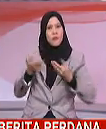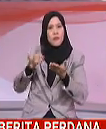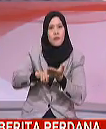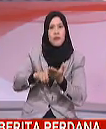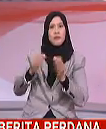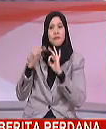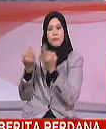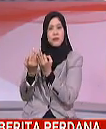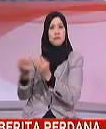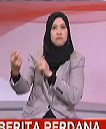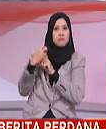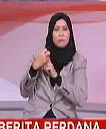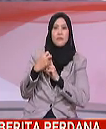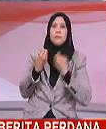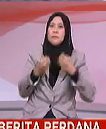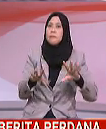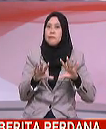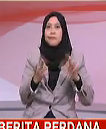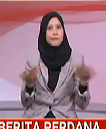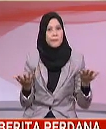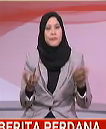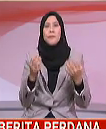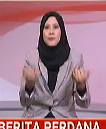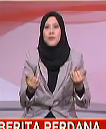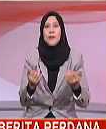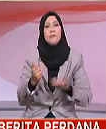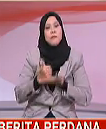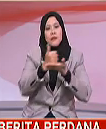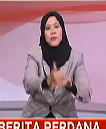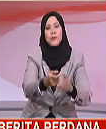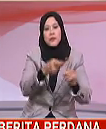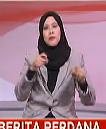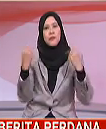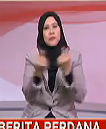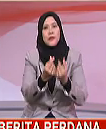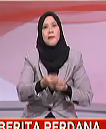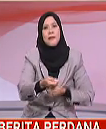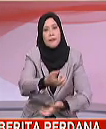mangsa semalam. Operasi turut dibantu Persatuan Nelayan Kawasan Kemaman.